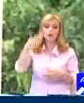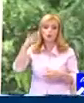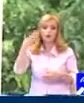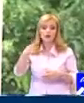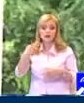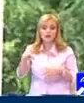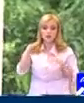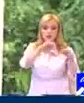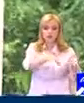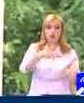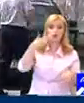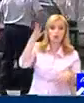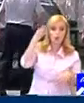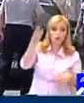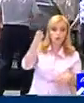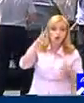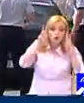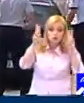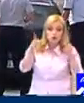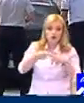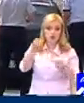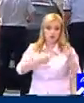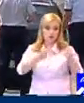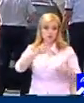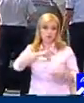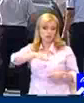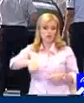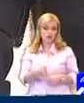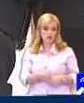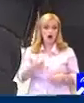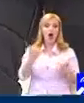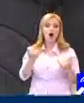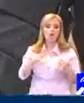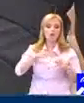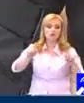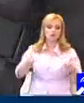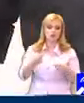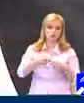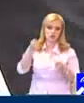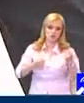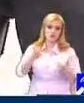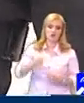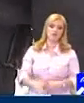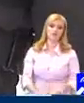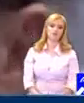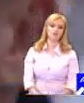să-l transporte în Republica Moldova și că nu știa că este furat. Mașina a fost ulterior reținută.